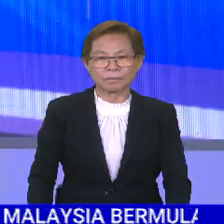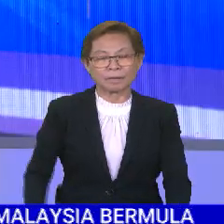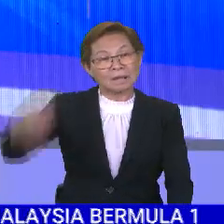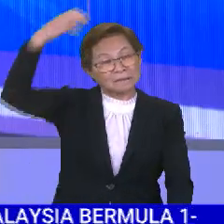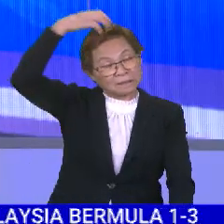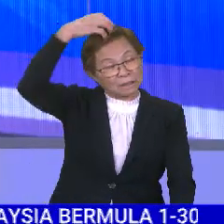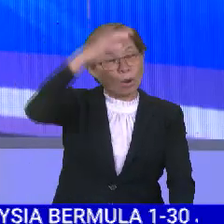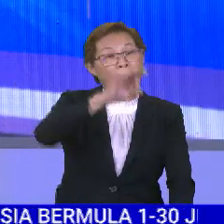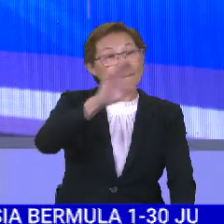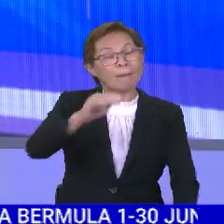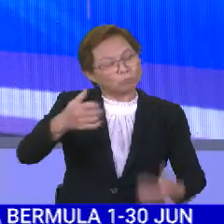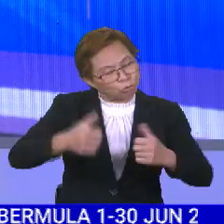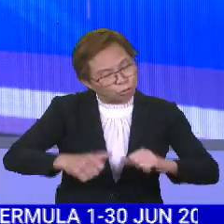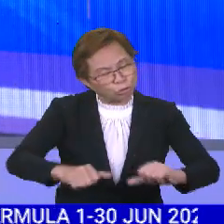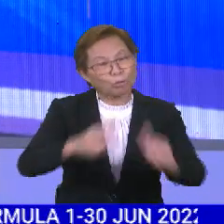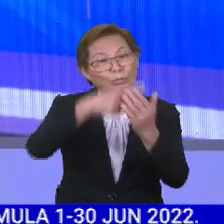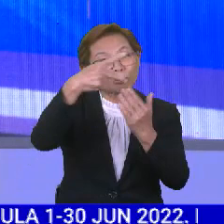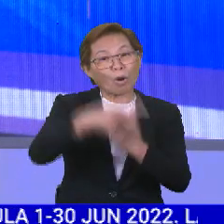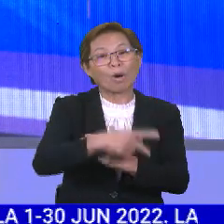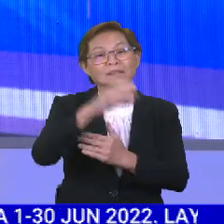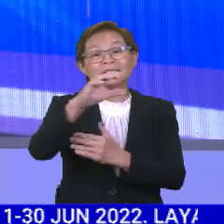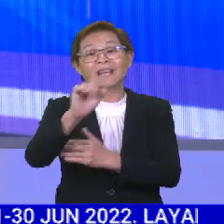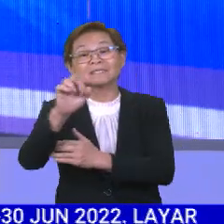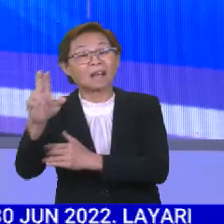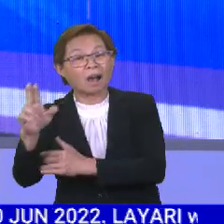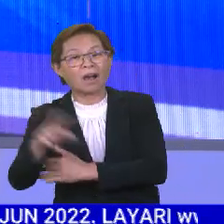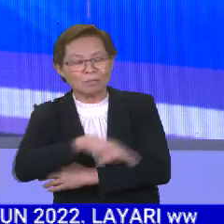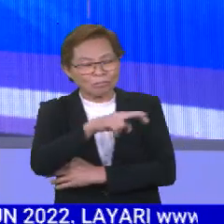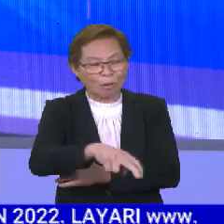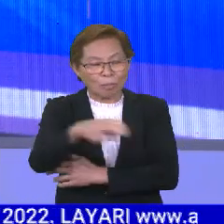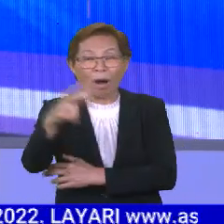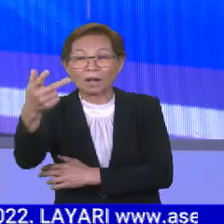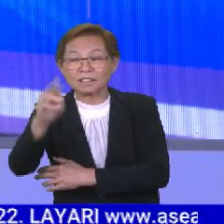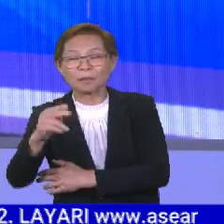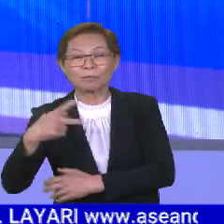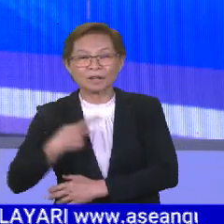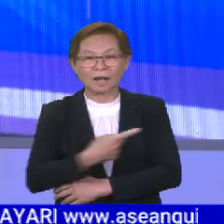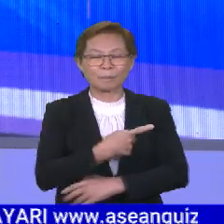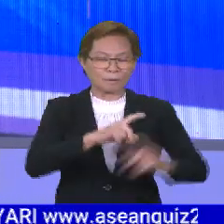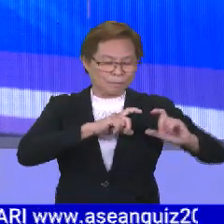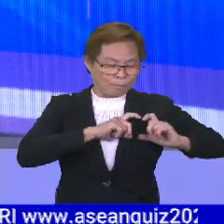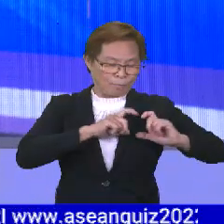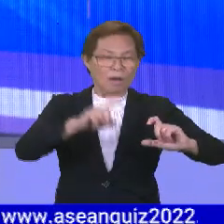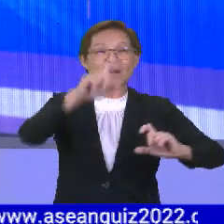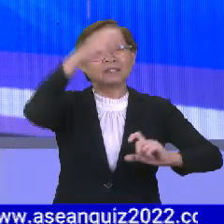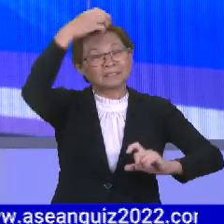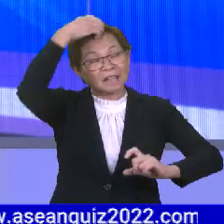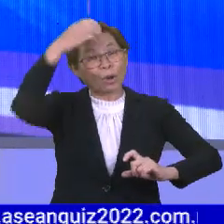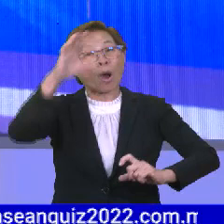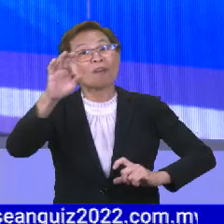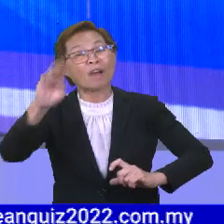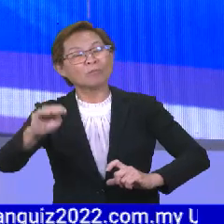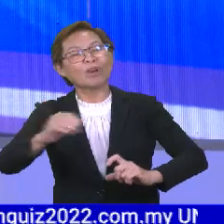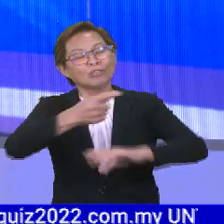Selangor FM meneruskan program sosial korporat menerusi jelajah RTM Kami Prihatin Selangor FM. Menjadi